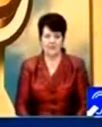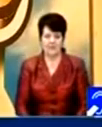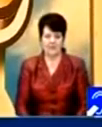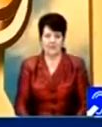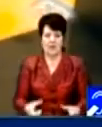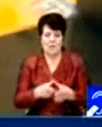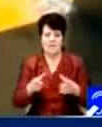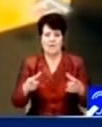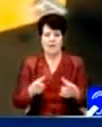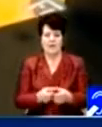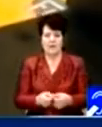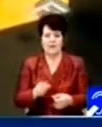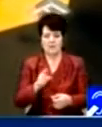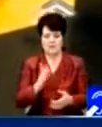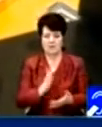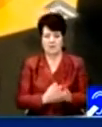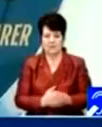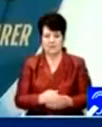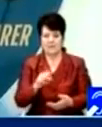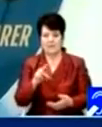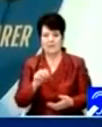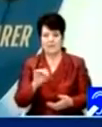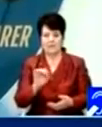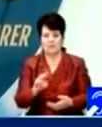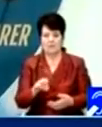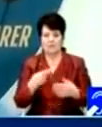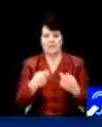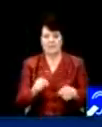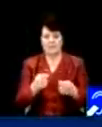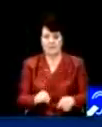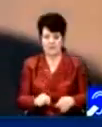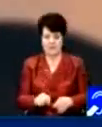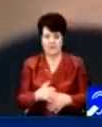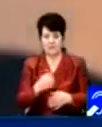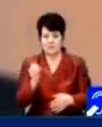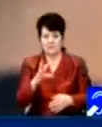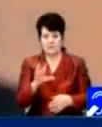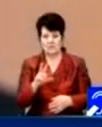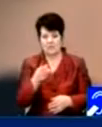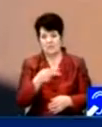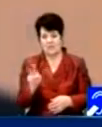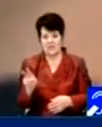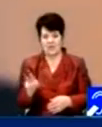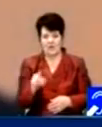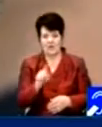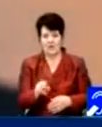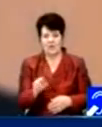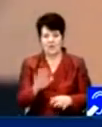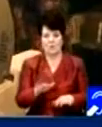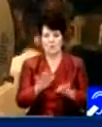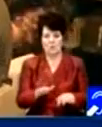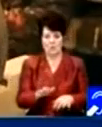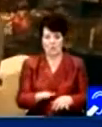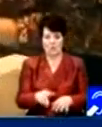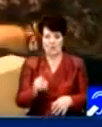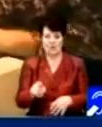Biletele de loto sub genericul Misiunea Patrimoniu au fost puse în vânzare și costă 15 euro. Ele sunt ilustrate cu locuri legendare